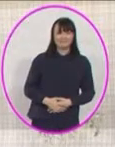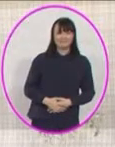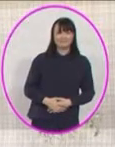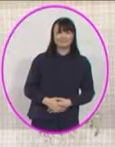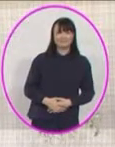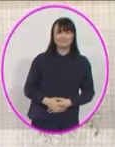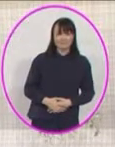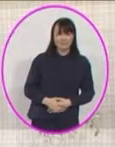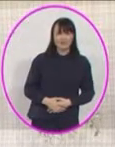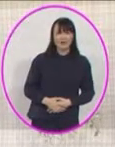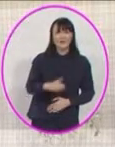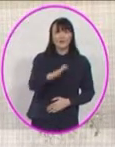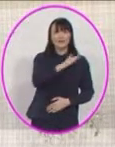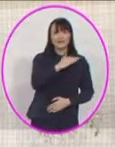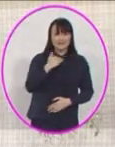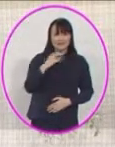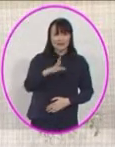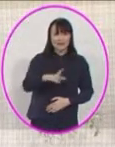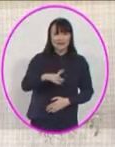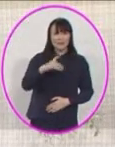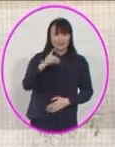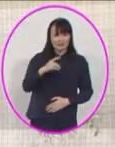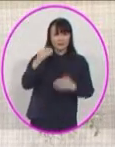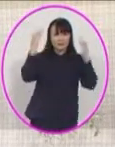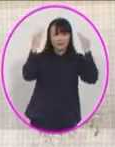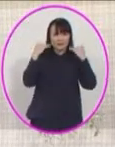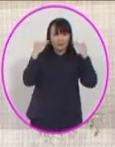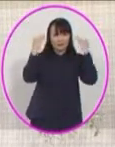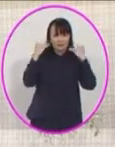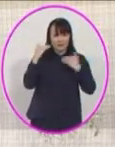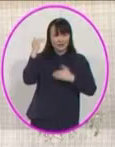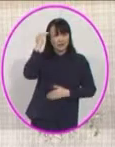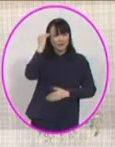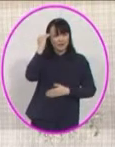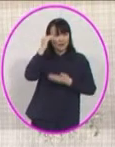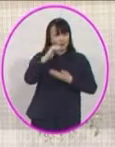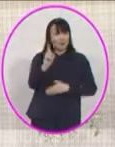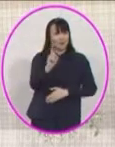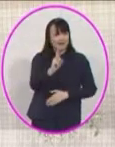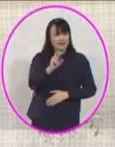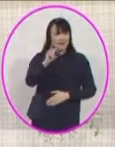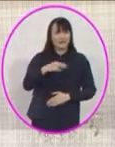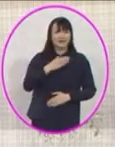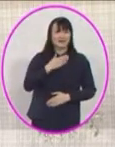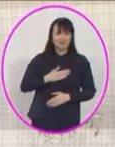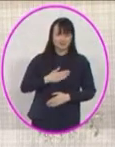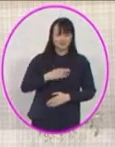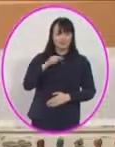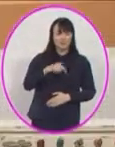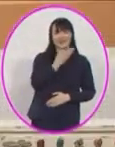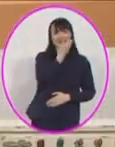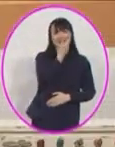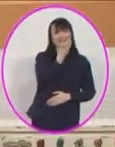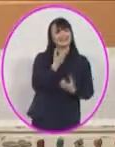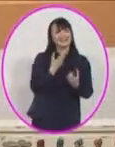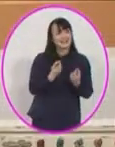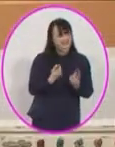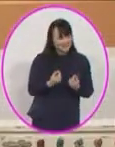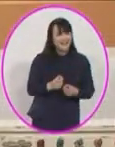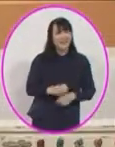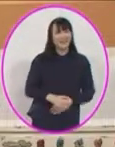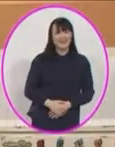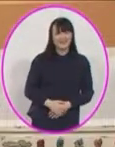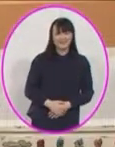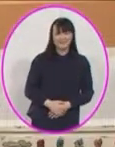はそれをまあ私たちが知ってですね相手の立場になってまぁ考えてみるということがまず一つかなぁいうことになるんですねはい